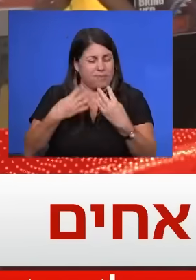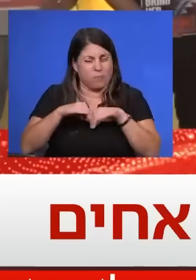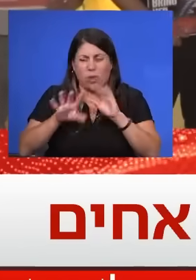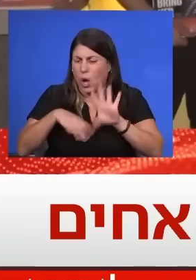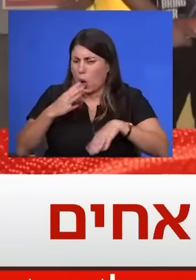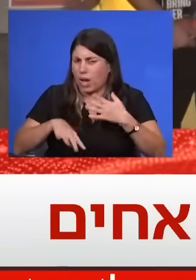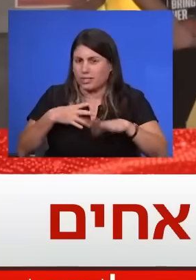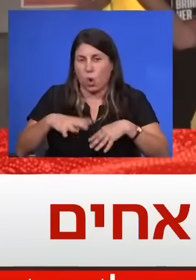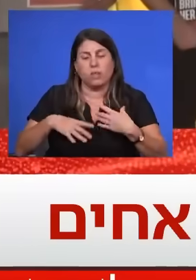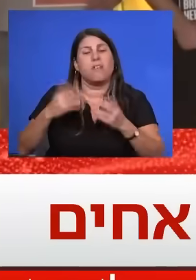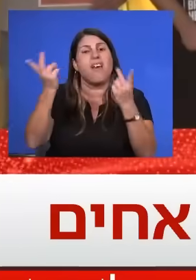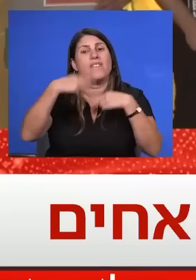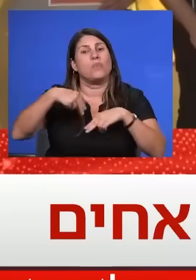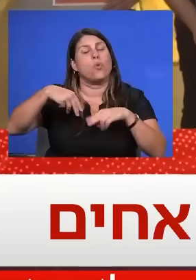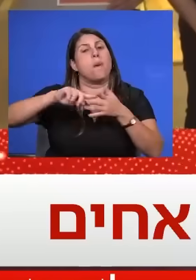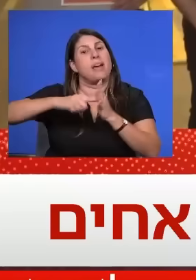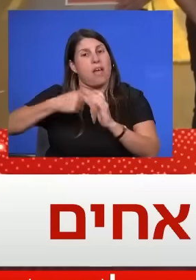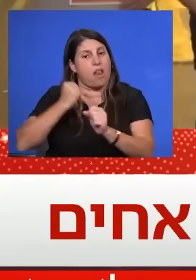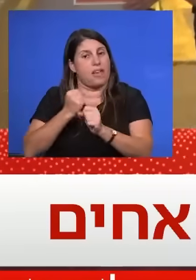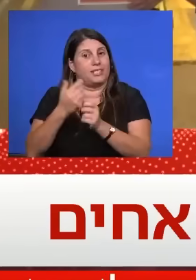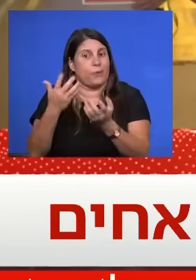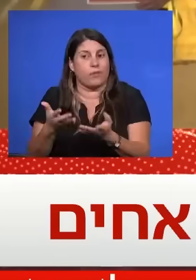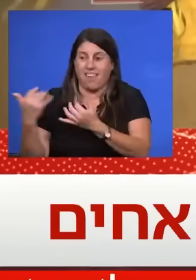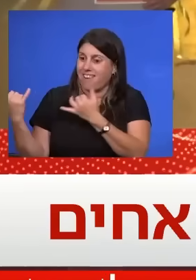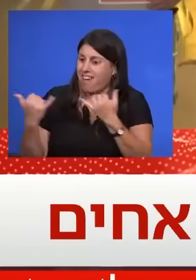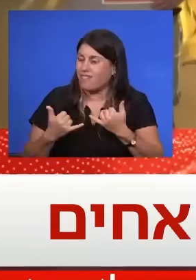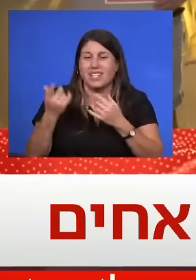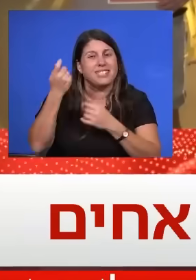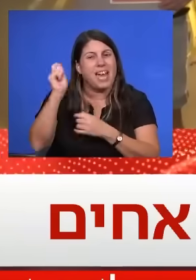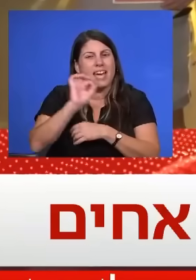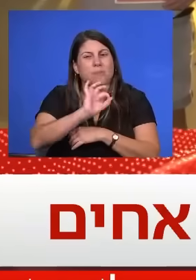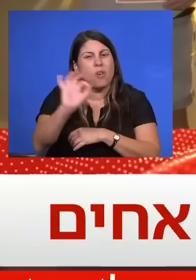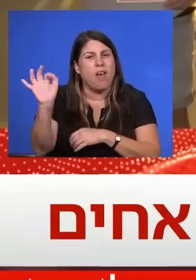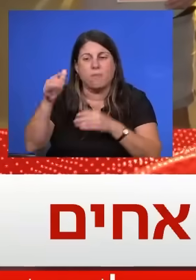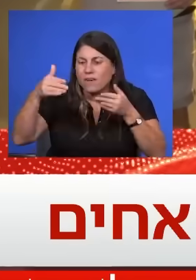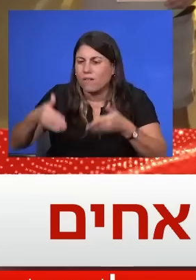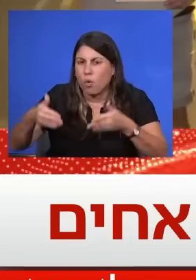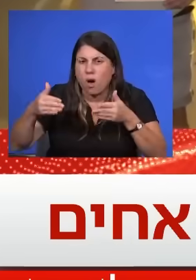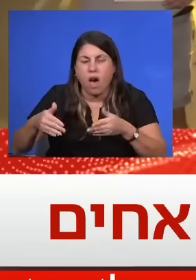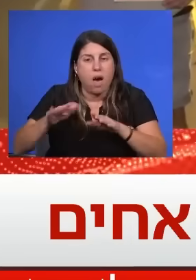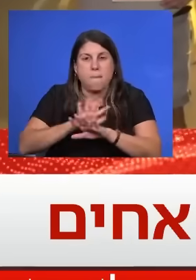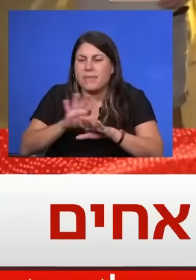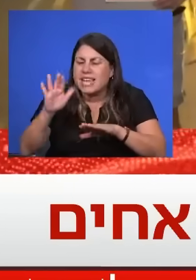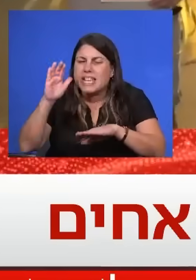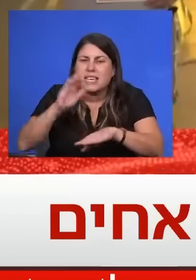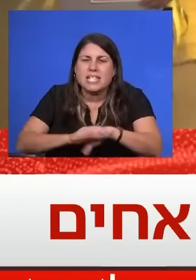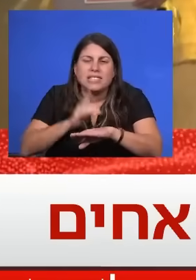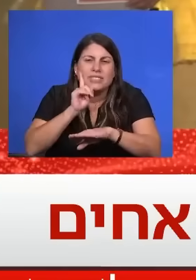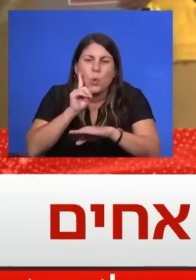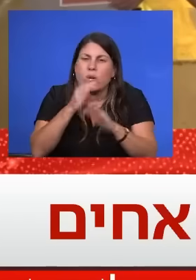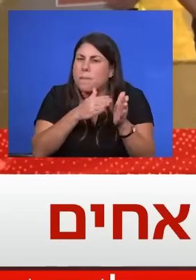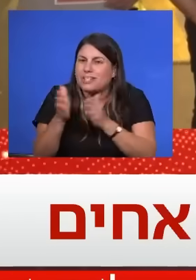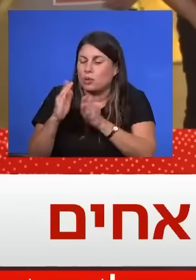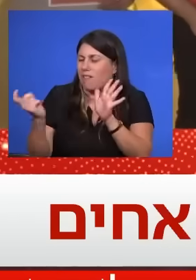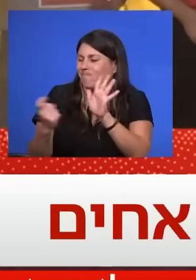כוונה לעשות זאת, בעצם להביא את יקיריהם לקבורה בלי שיהיה זיהוי מסודר. מוציאים דרישה כאמור שזה